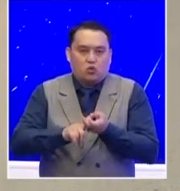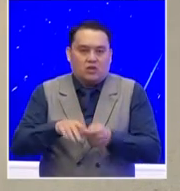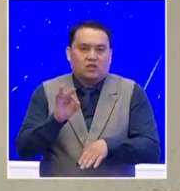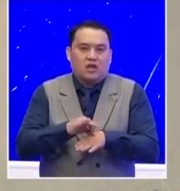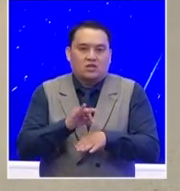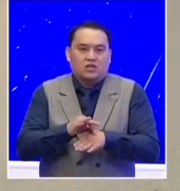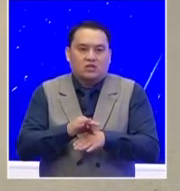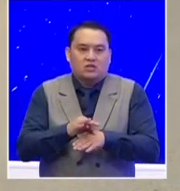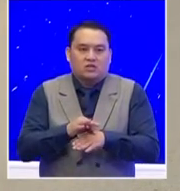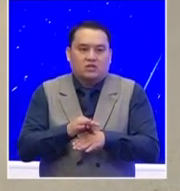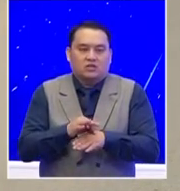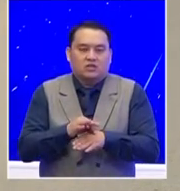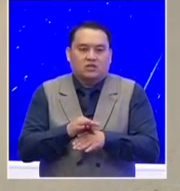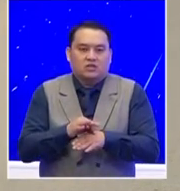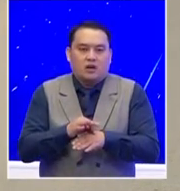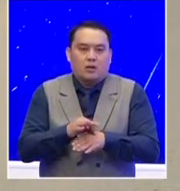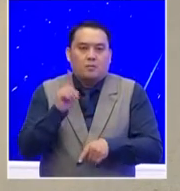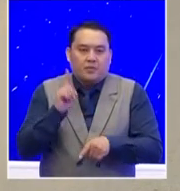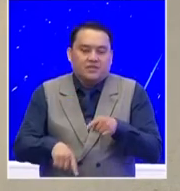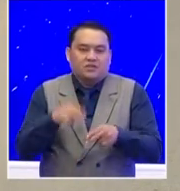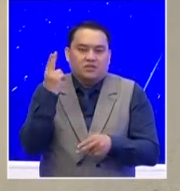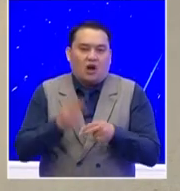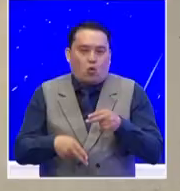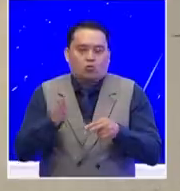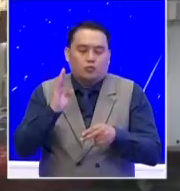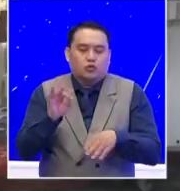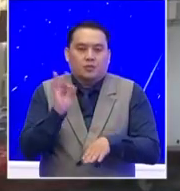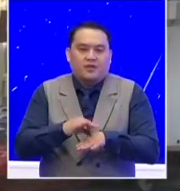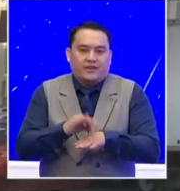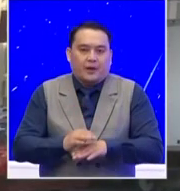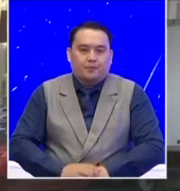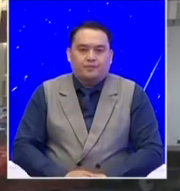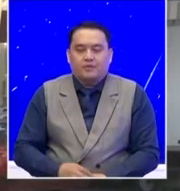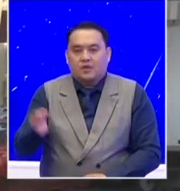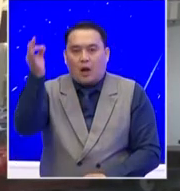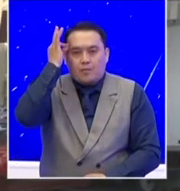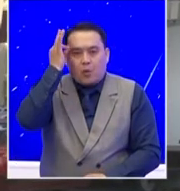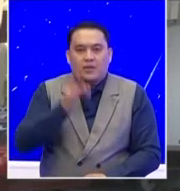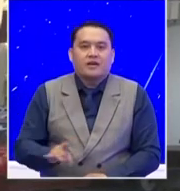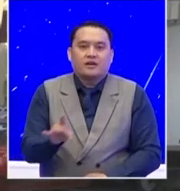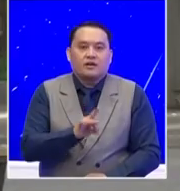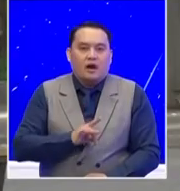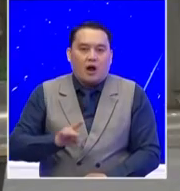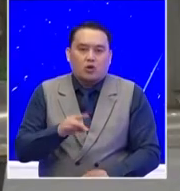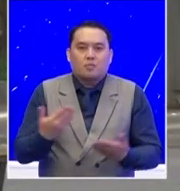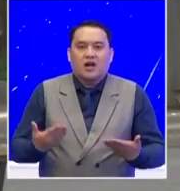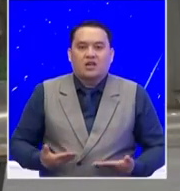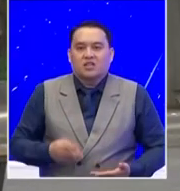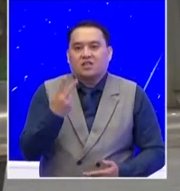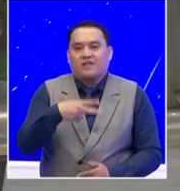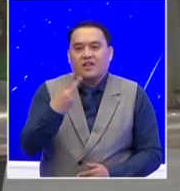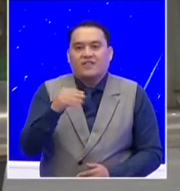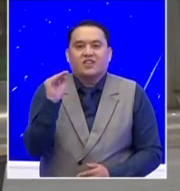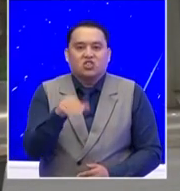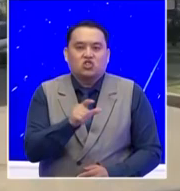запретим распространение вируса, тем быстрее заканчивается эта эпидемия. Напомним, в микрорайоне Асыл-Арман, где проживает 22